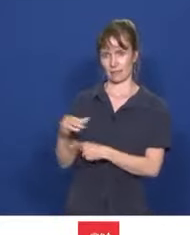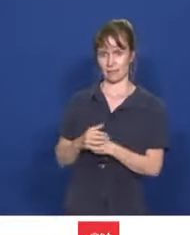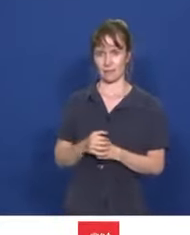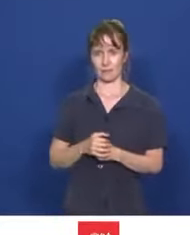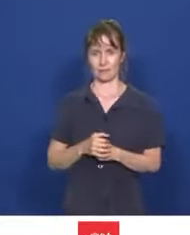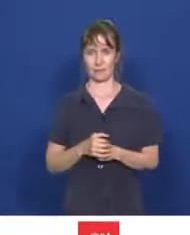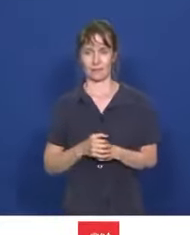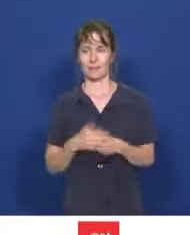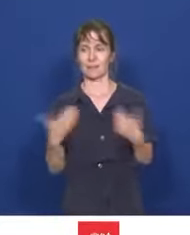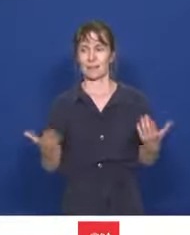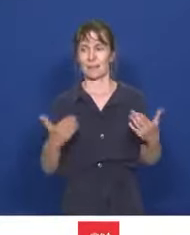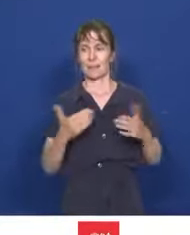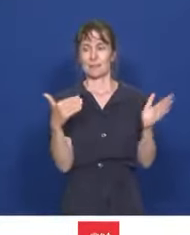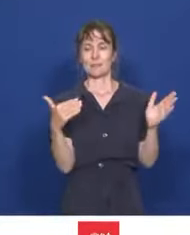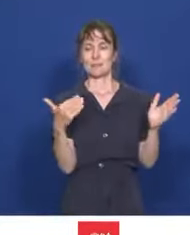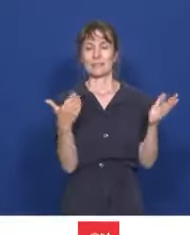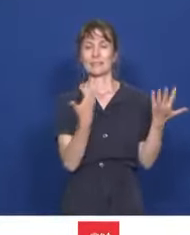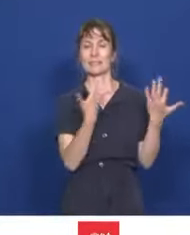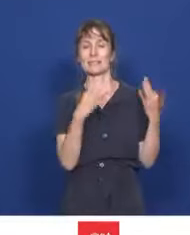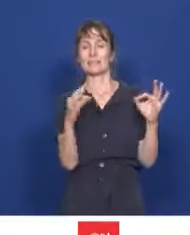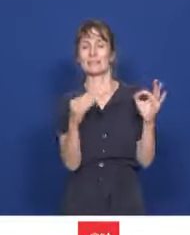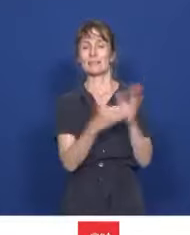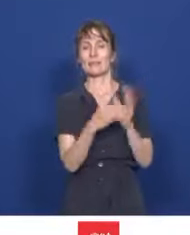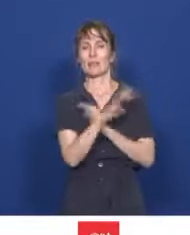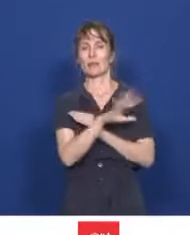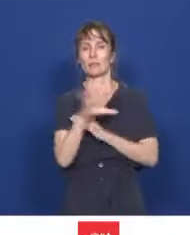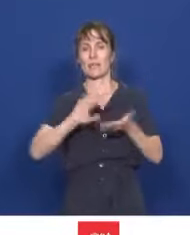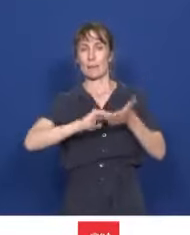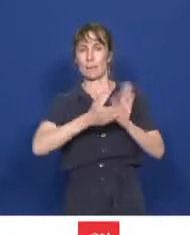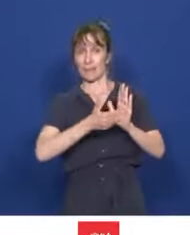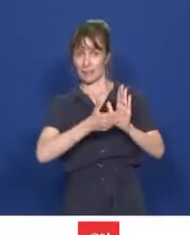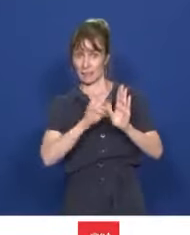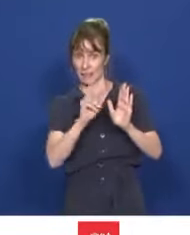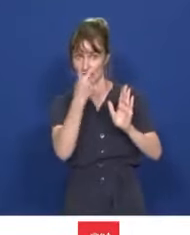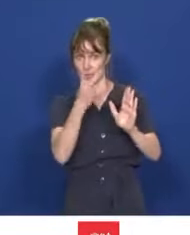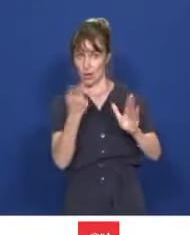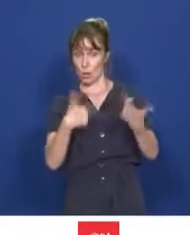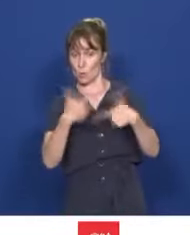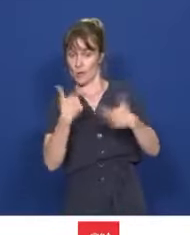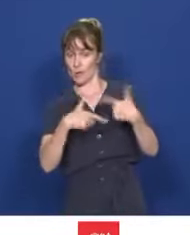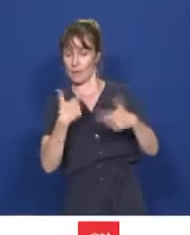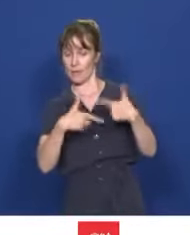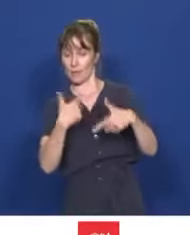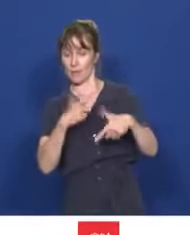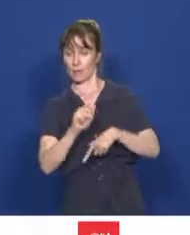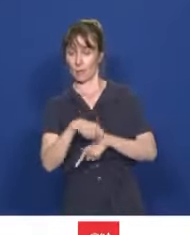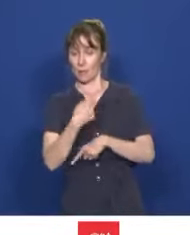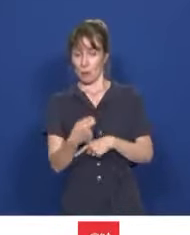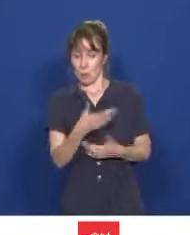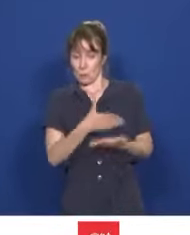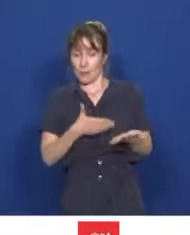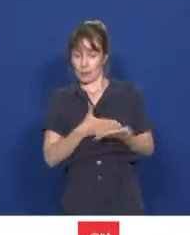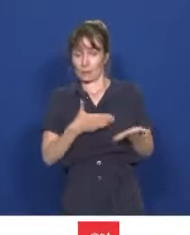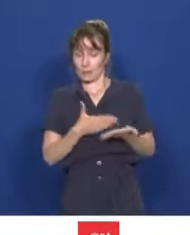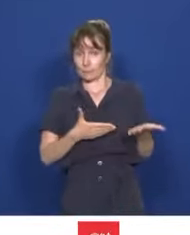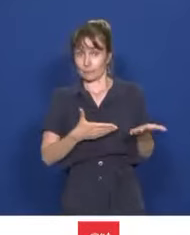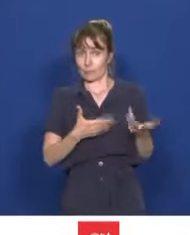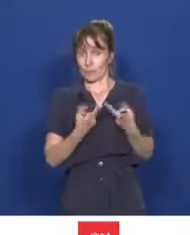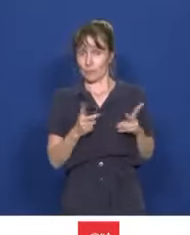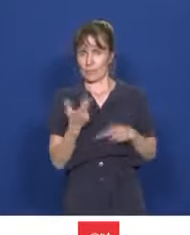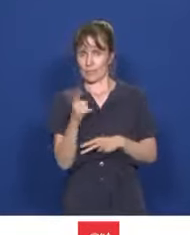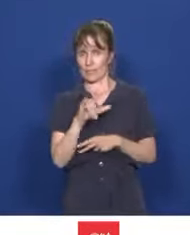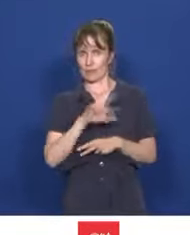carrés loués, 3 500 semblent d'ailleurs l'être à la ville de Lille. Dès l'année 2006, il s'est avéré